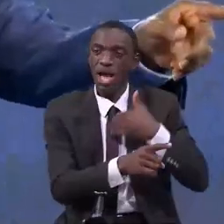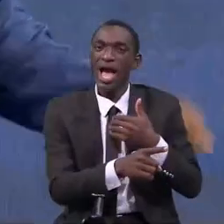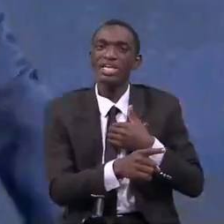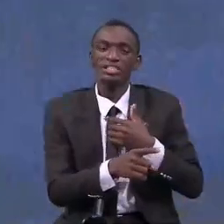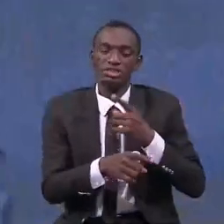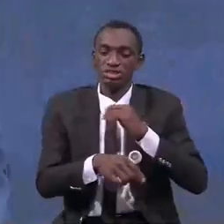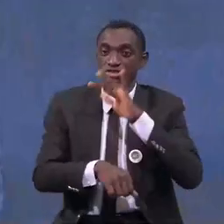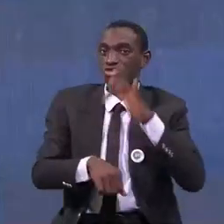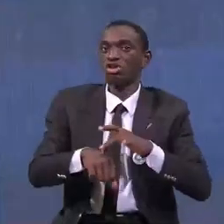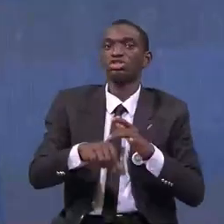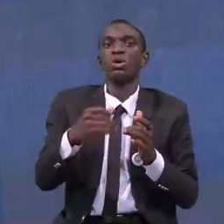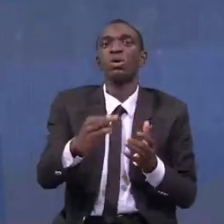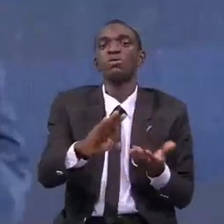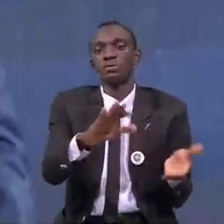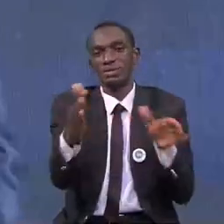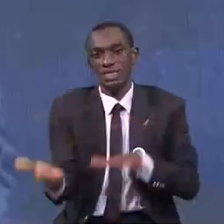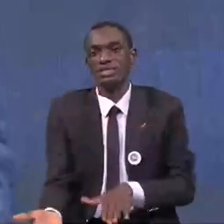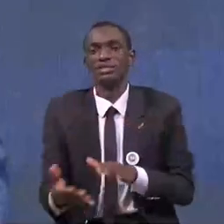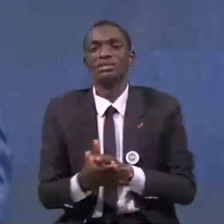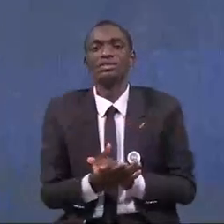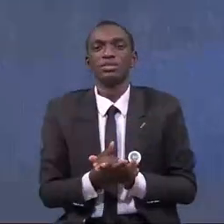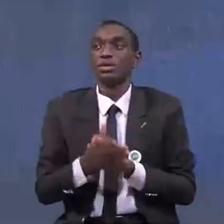Satan a la touche de la